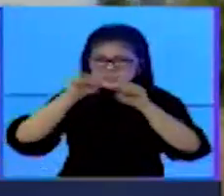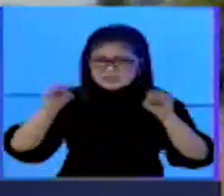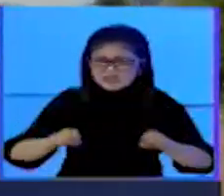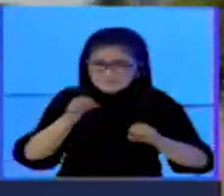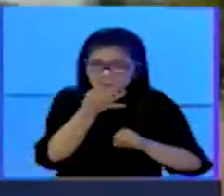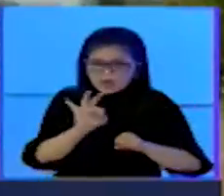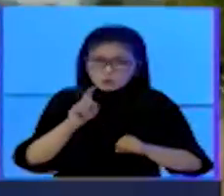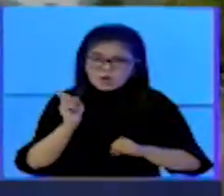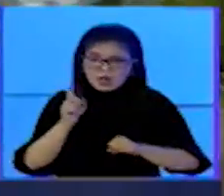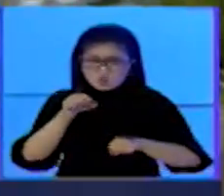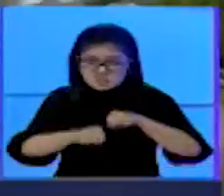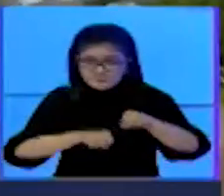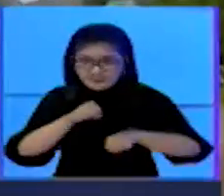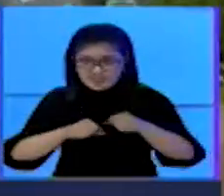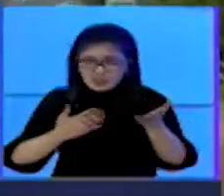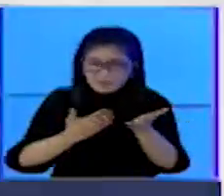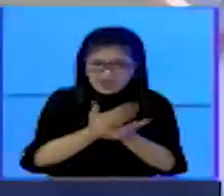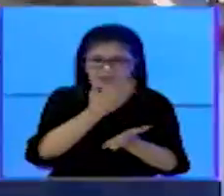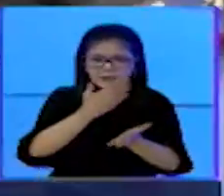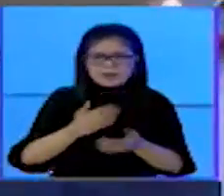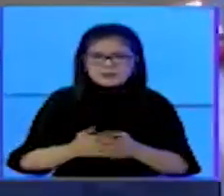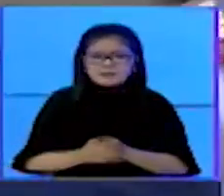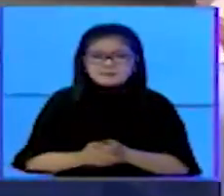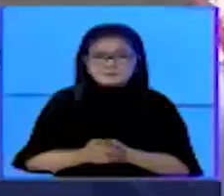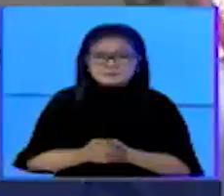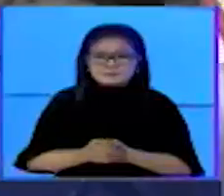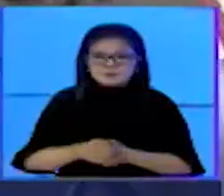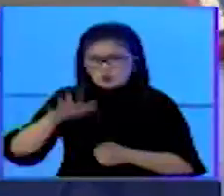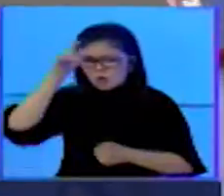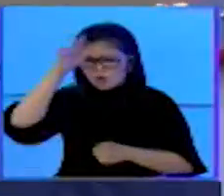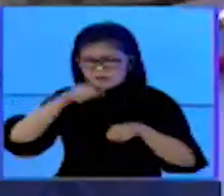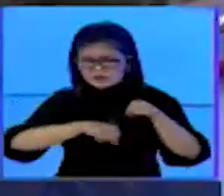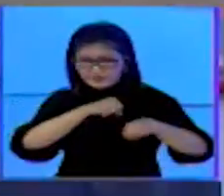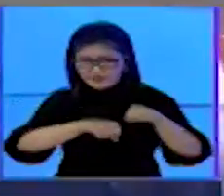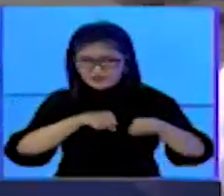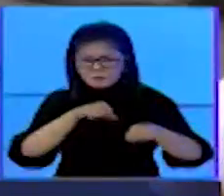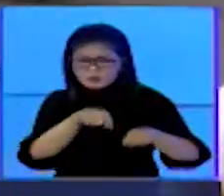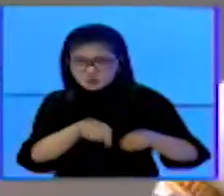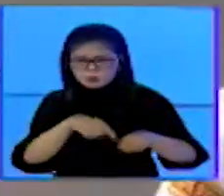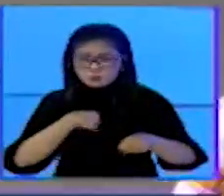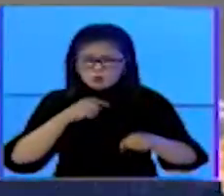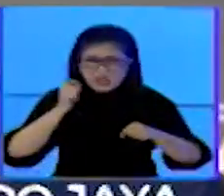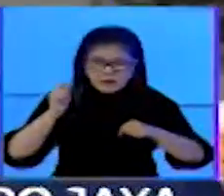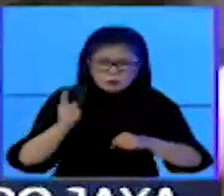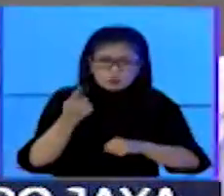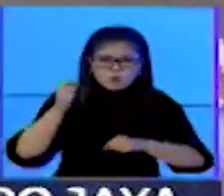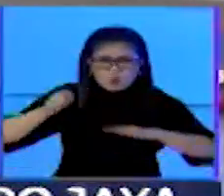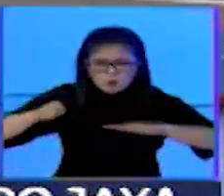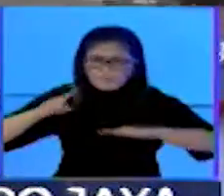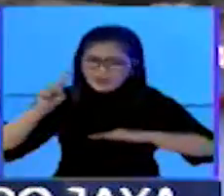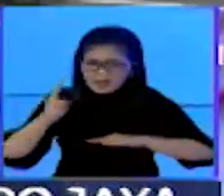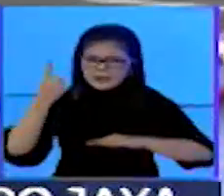para pesepeda yang melanggar. Para pesepeda itu juga ada ancaman hukumannya. Jadi para